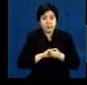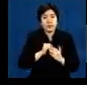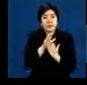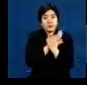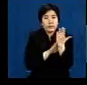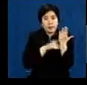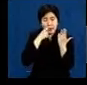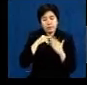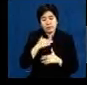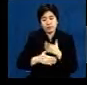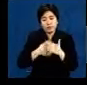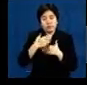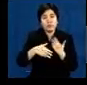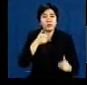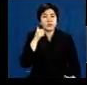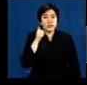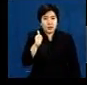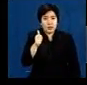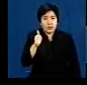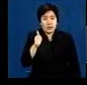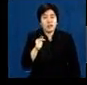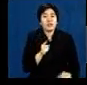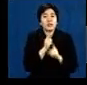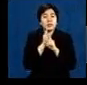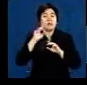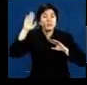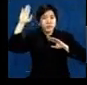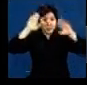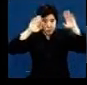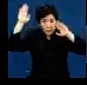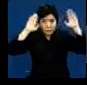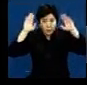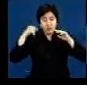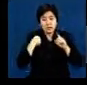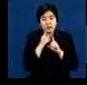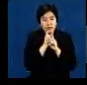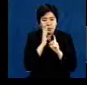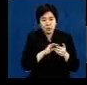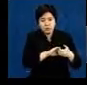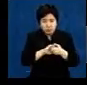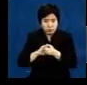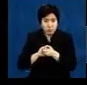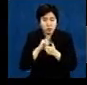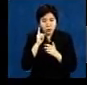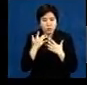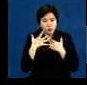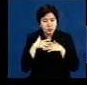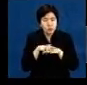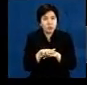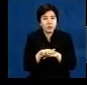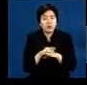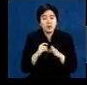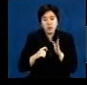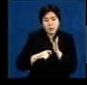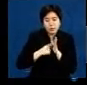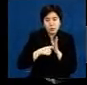ได้ภายใต้วิถีทางประชาธิปไตยที่ประชาชนมีส่วนร่วมโดยใช้เหตุและผล